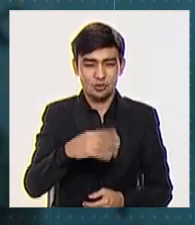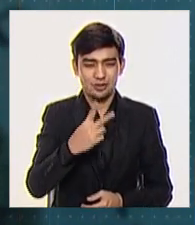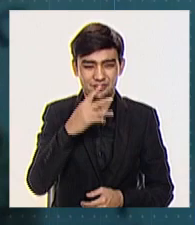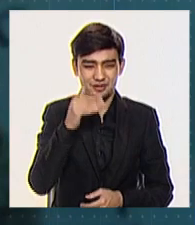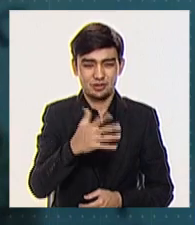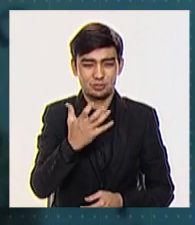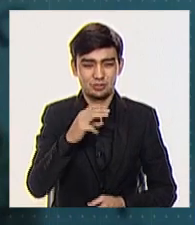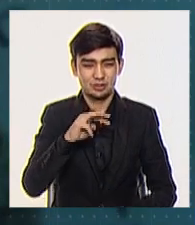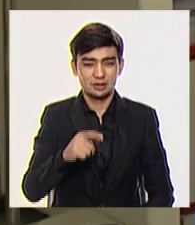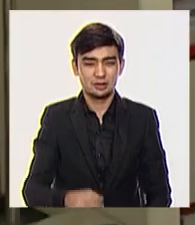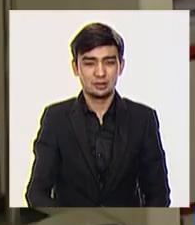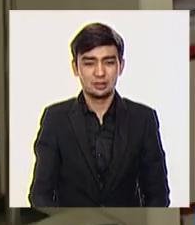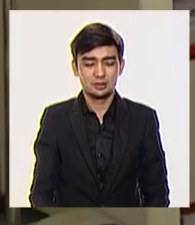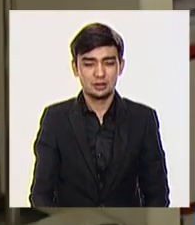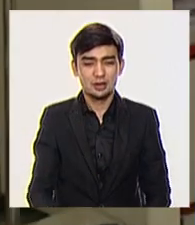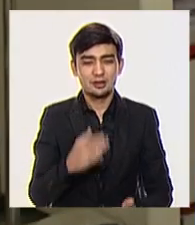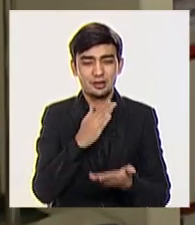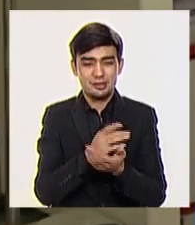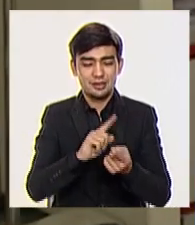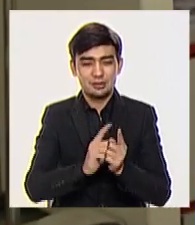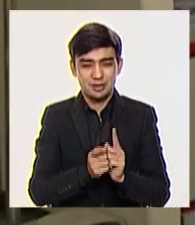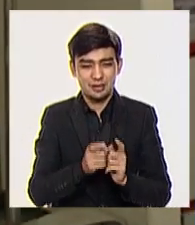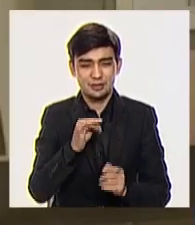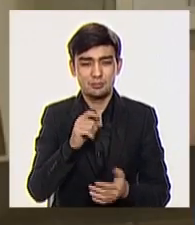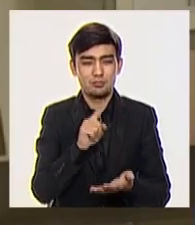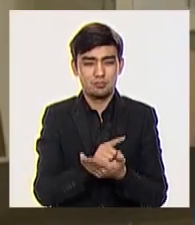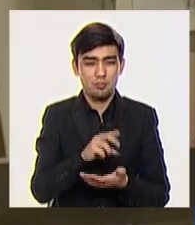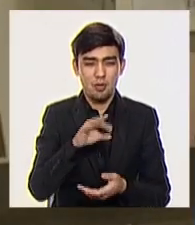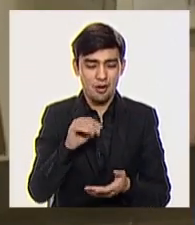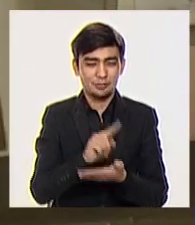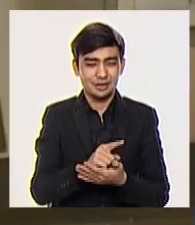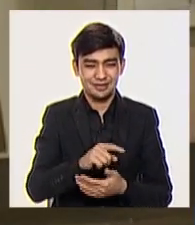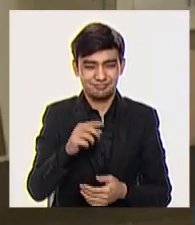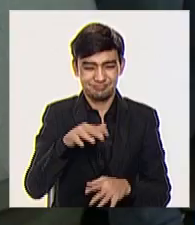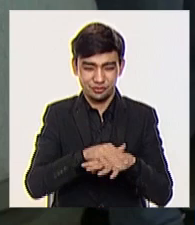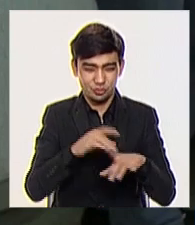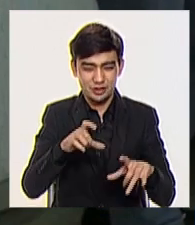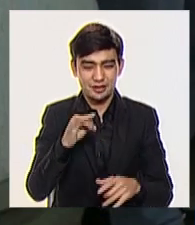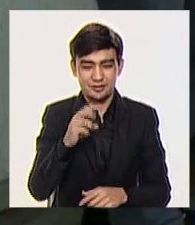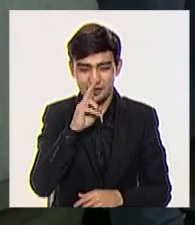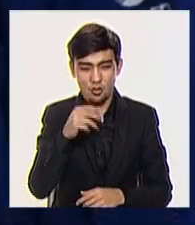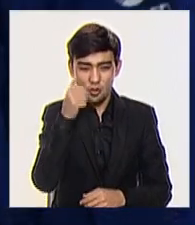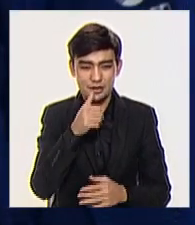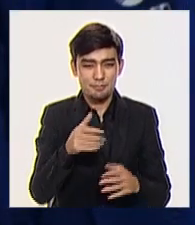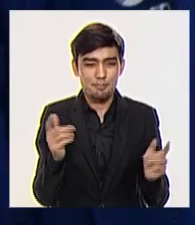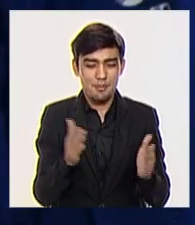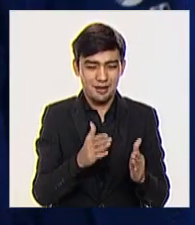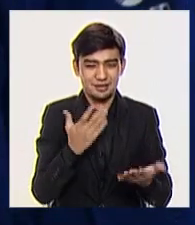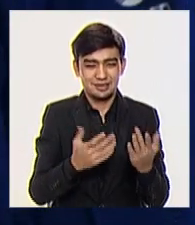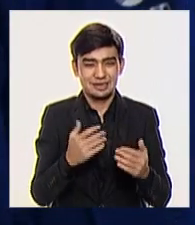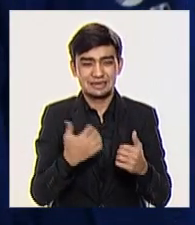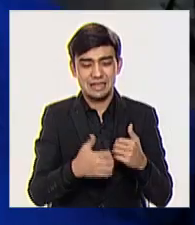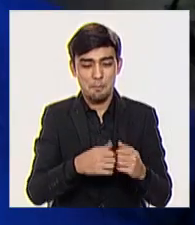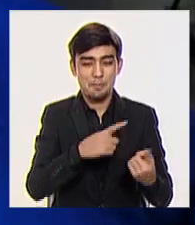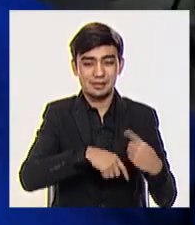42 500 тенге. Есть изменения и по обязательствам граждан. На 2 года для малого и среднего бизнеса ввели